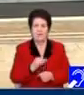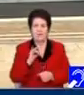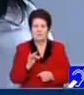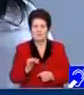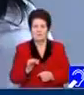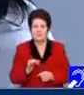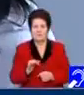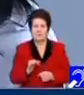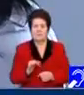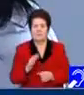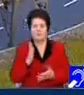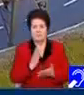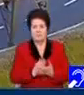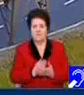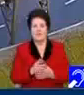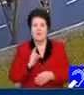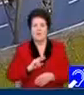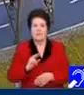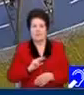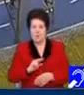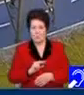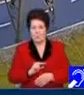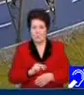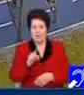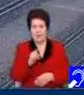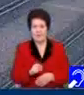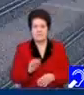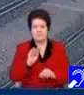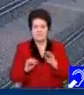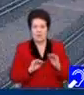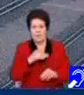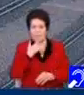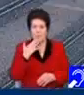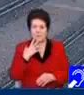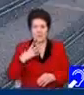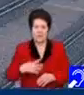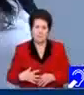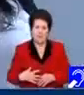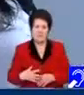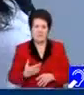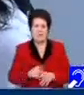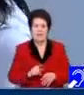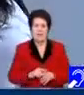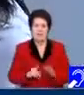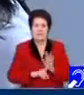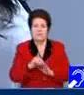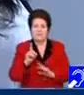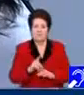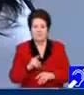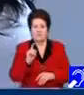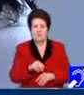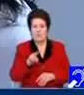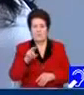o finisăm, o să mai avem de lucru. Proiectul a prins viață dintr-o pasiune cu multă răbdare și perseverență. S-a născut dintr-o